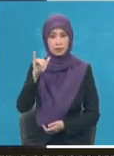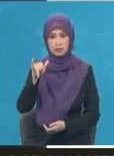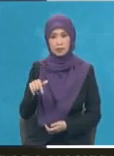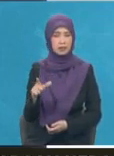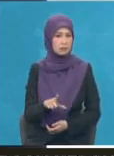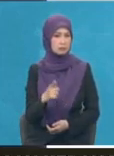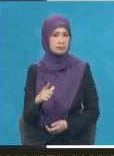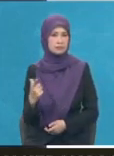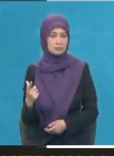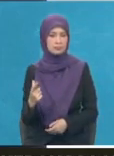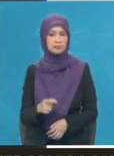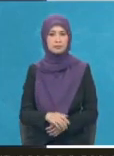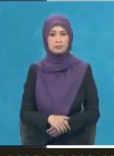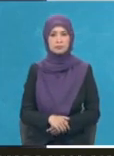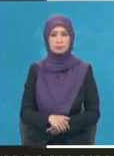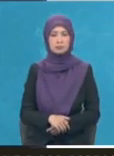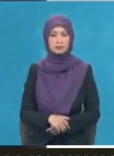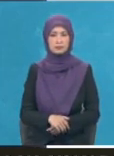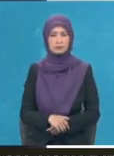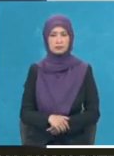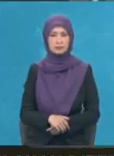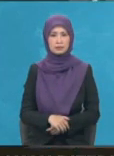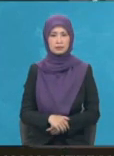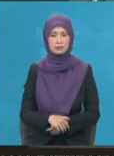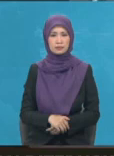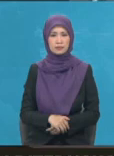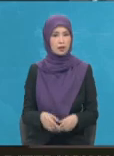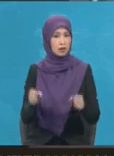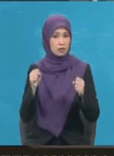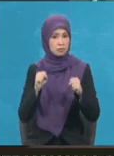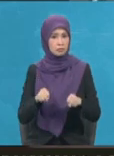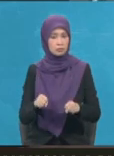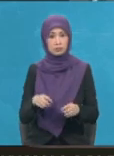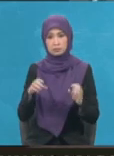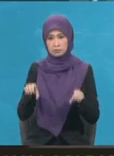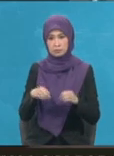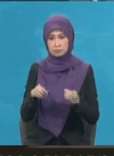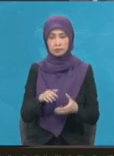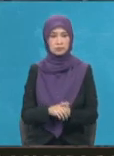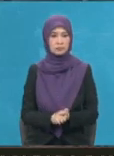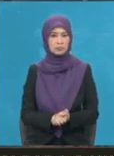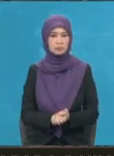Suci akan terpenuhi dan Semoga keselamatan